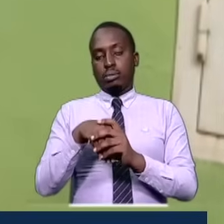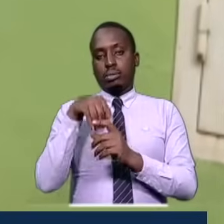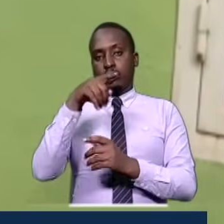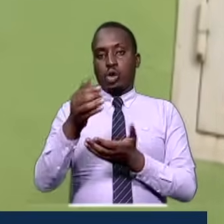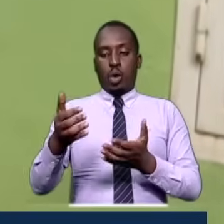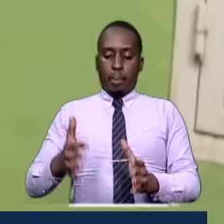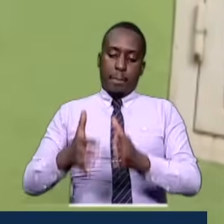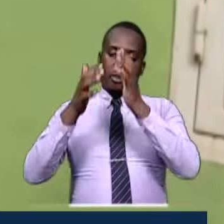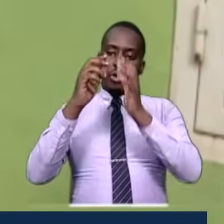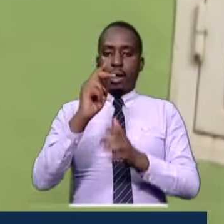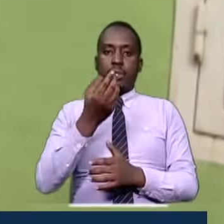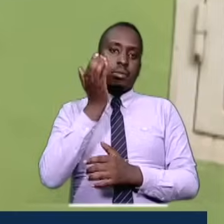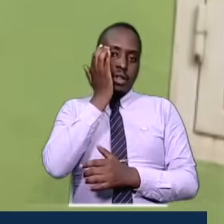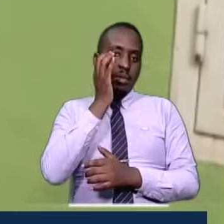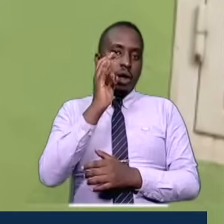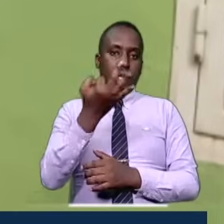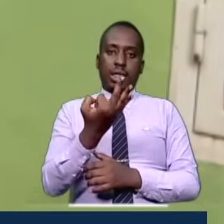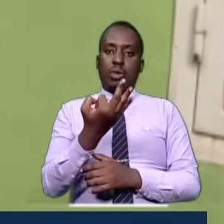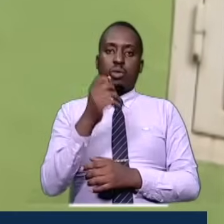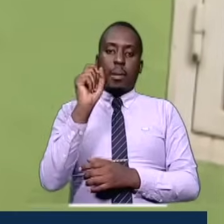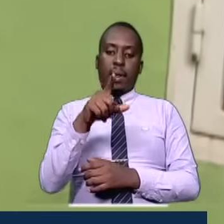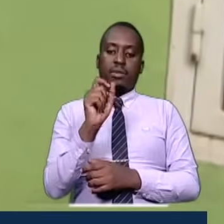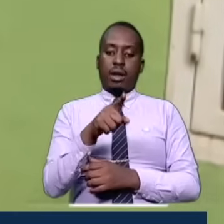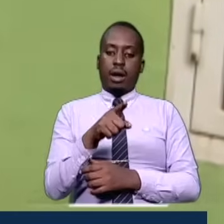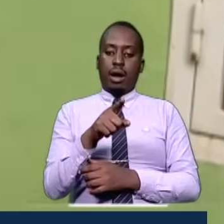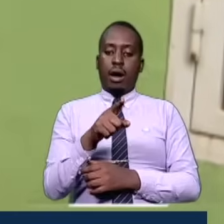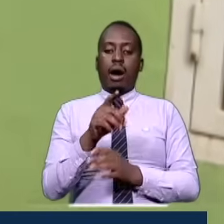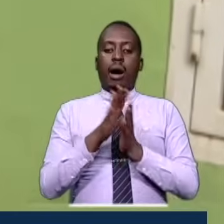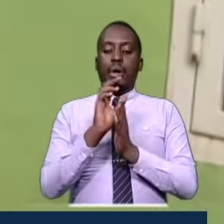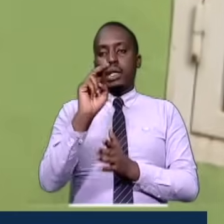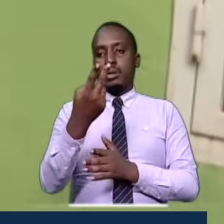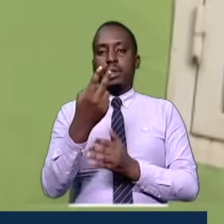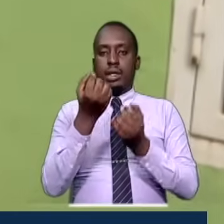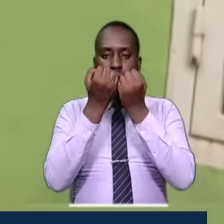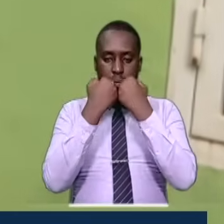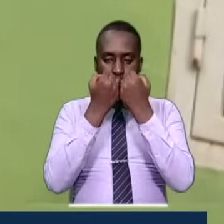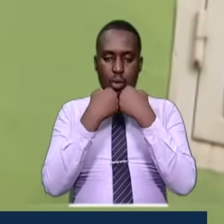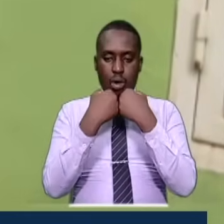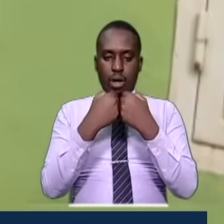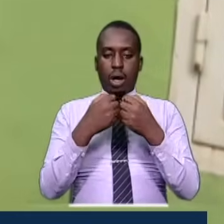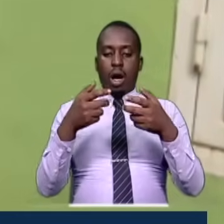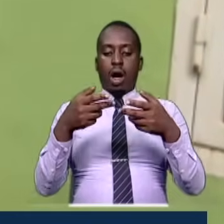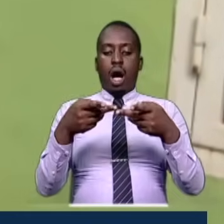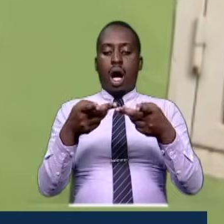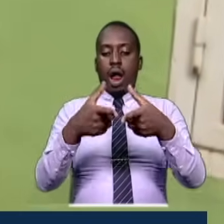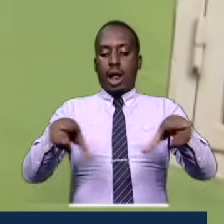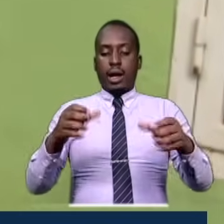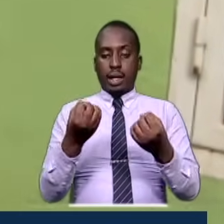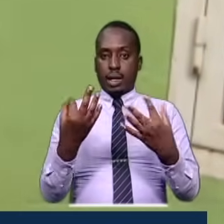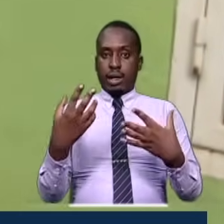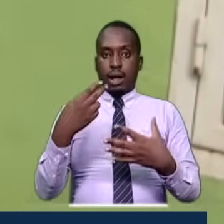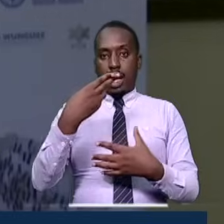mifuka ibiri y'ibishyimbo n'itatu y'amasaka n'ibiri y'ibigori kubuso bungana gute nka